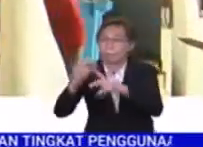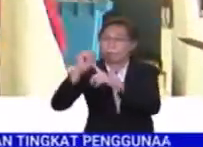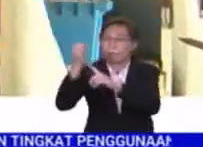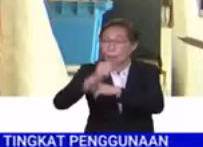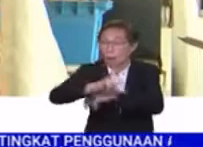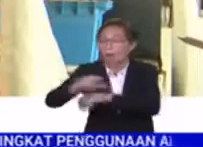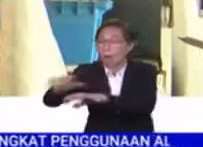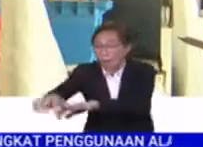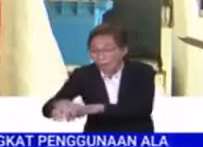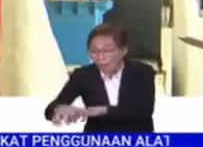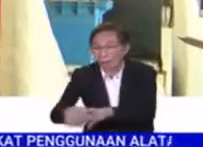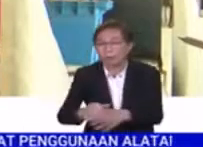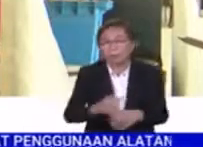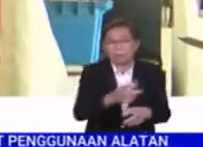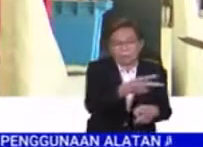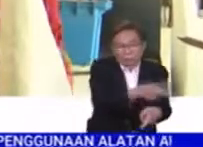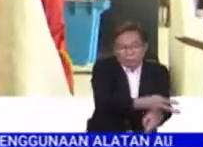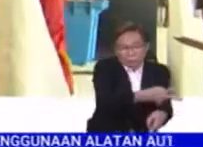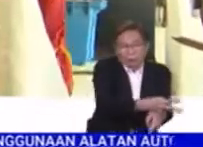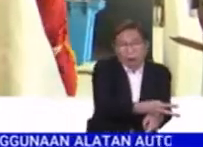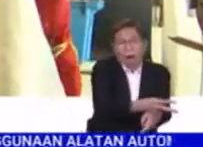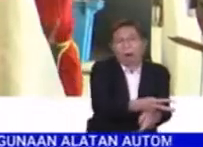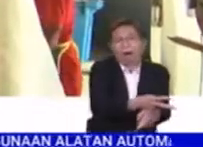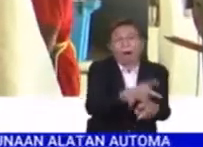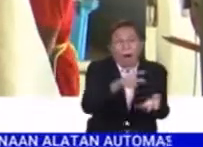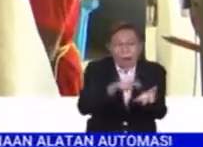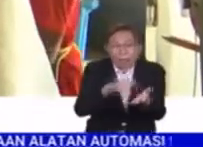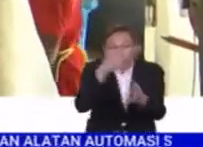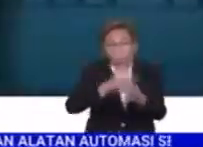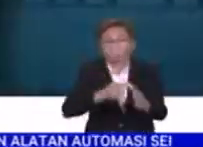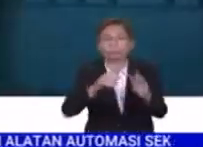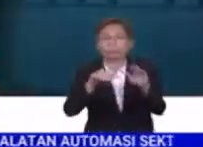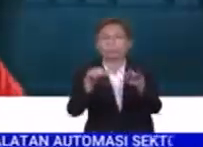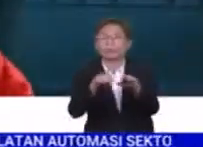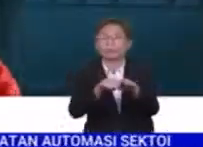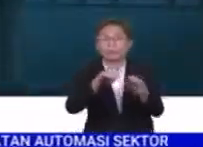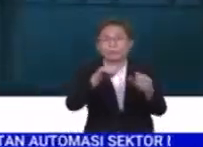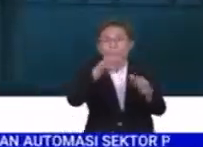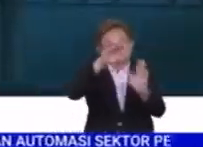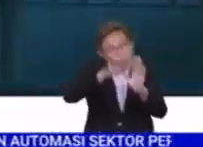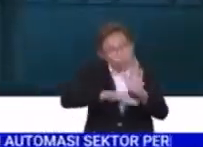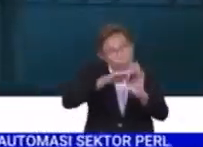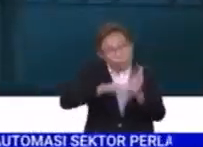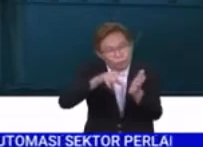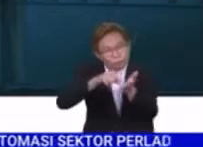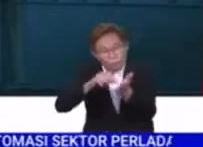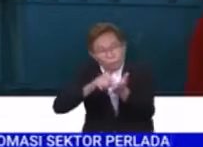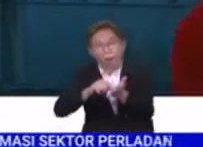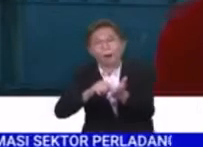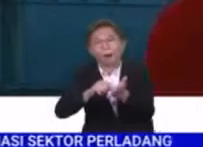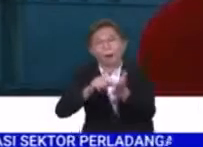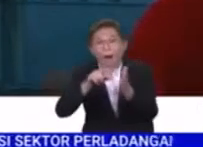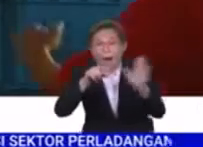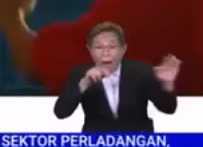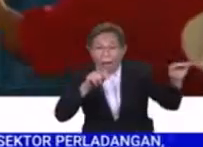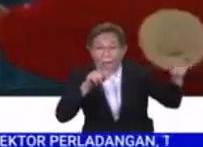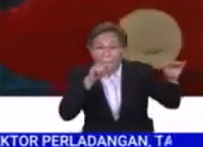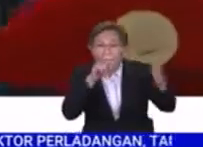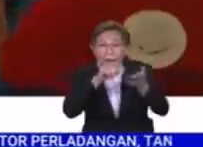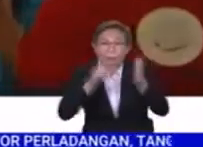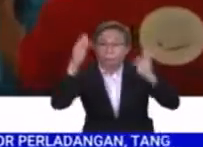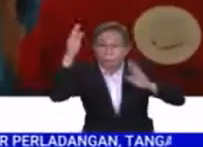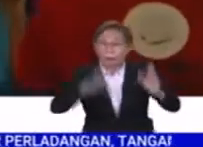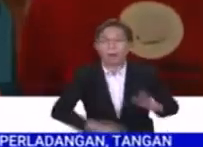melaksanakan program stok penimbal ayam bagi tujuan menstabilkan keperluan bekalan ayam negara menurut LPP lagi program